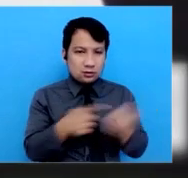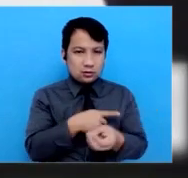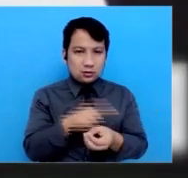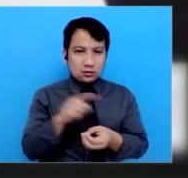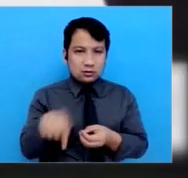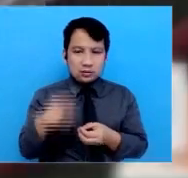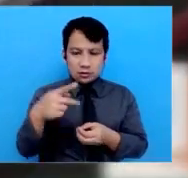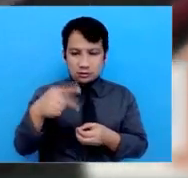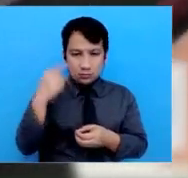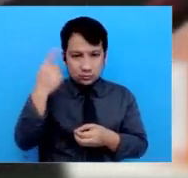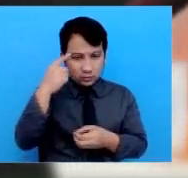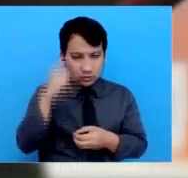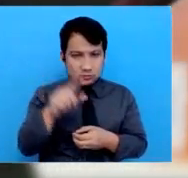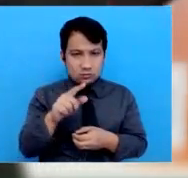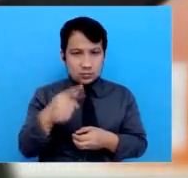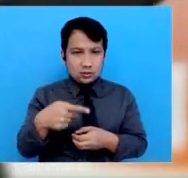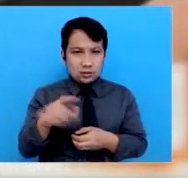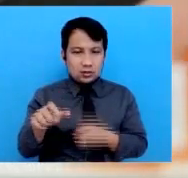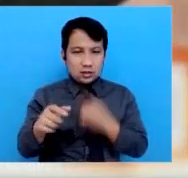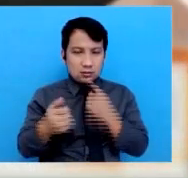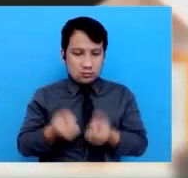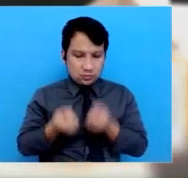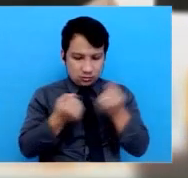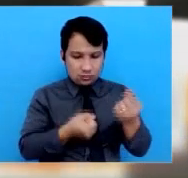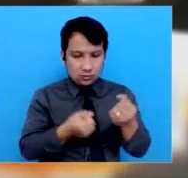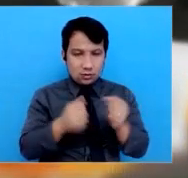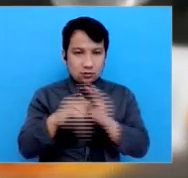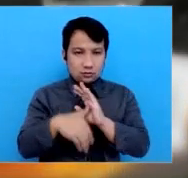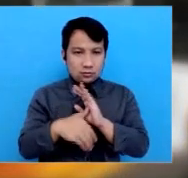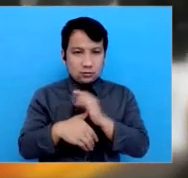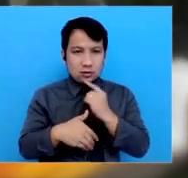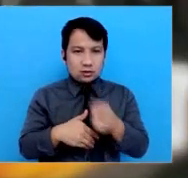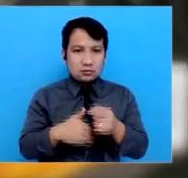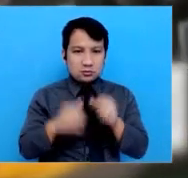list. May pagkakataon pa silang umapela sa Korte Suprema, pero